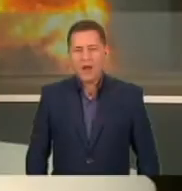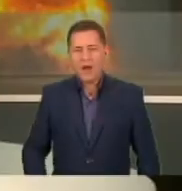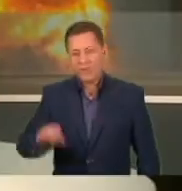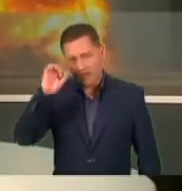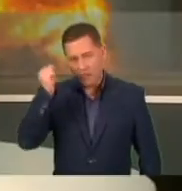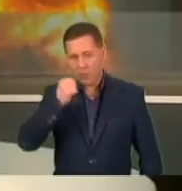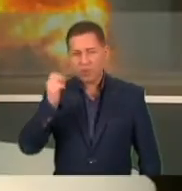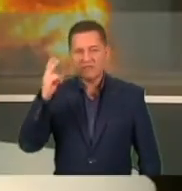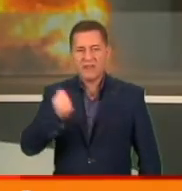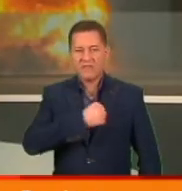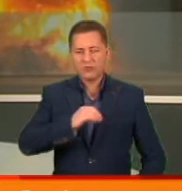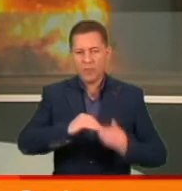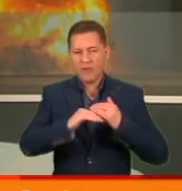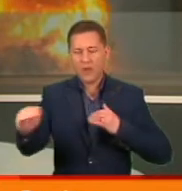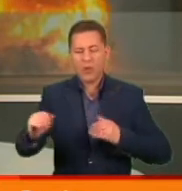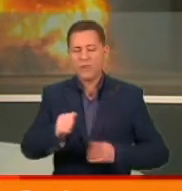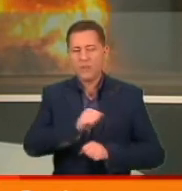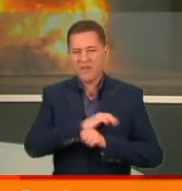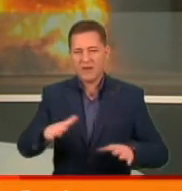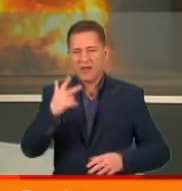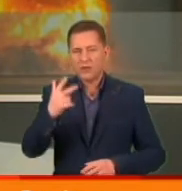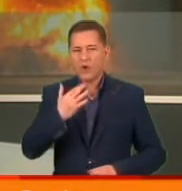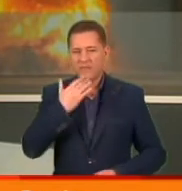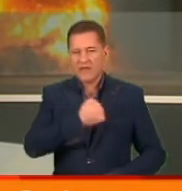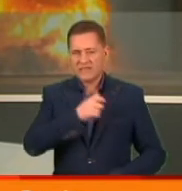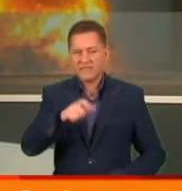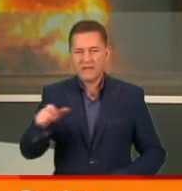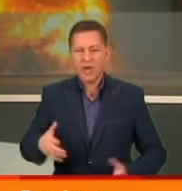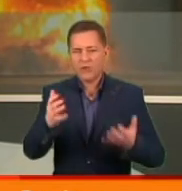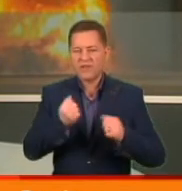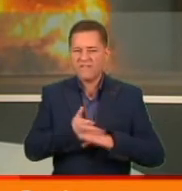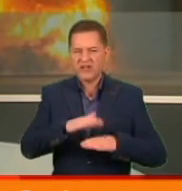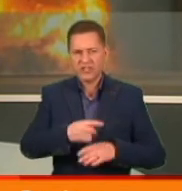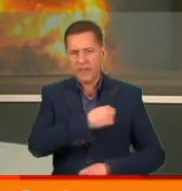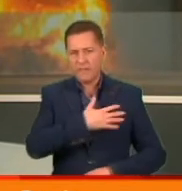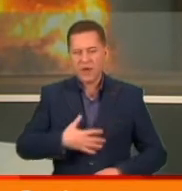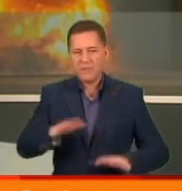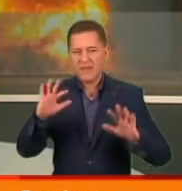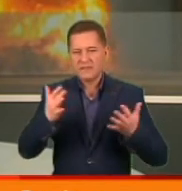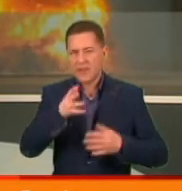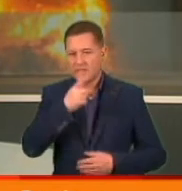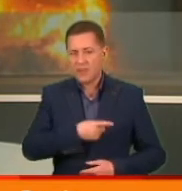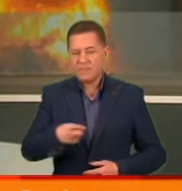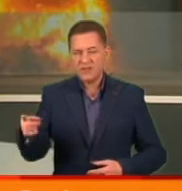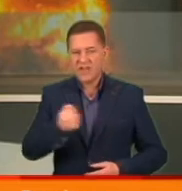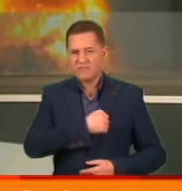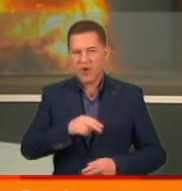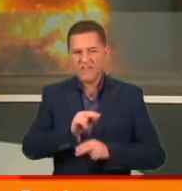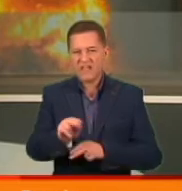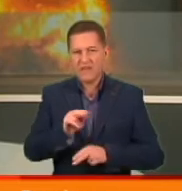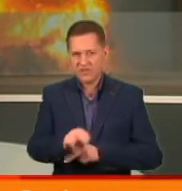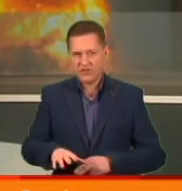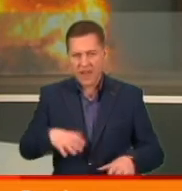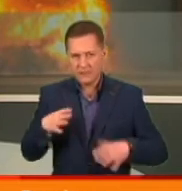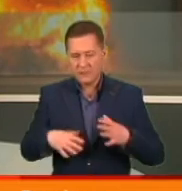У Кривому Розі на військовому полігоні підірвалися троє нацгвардійців. Вони отримали важкі поранення. Сталося це під час бойових